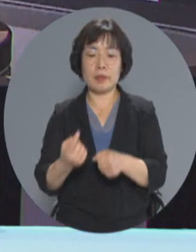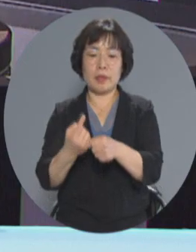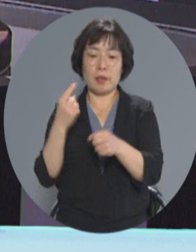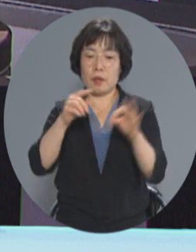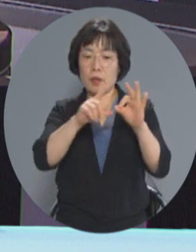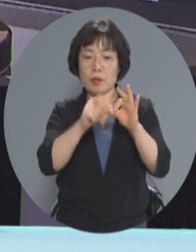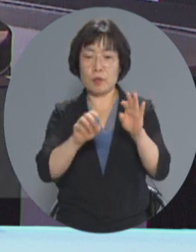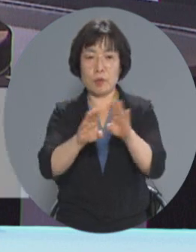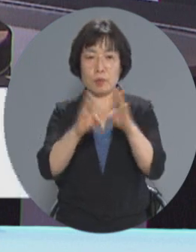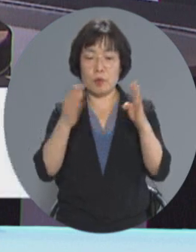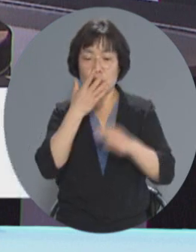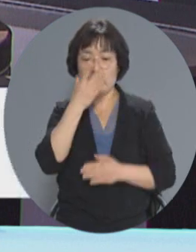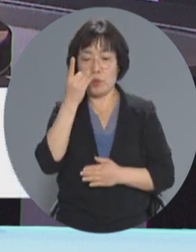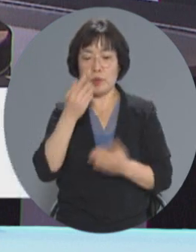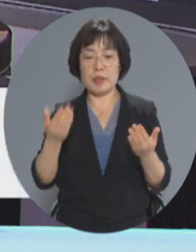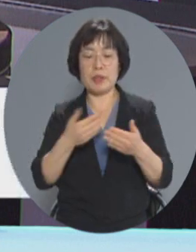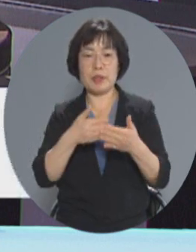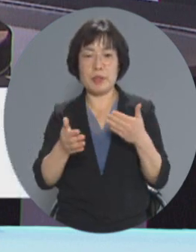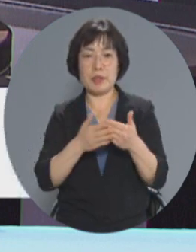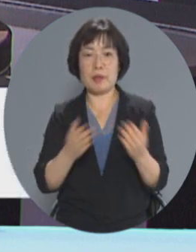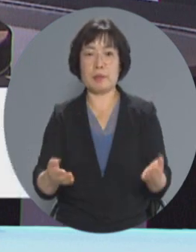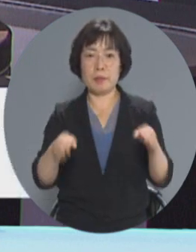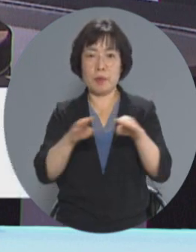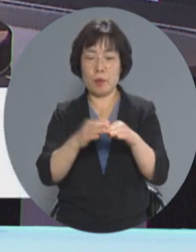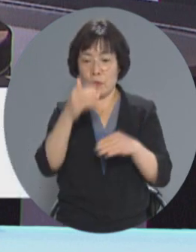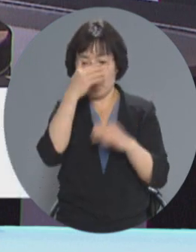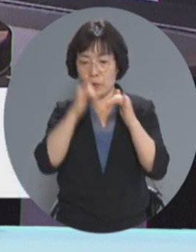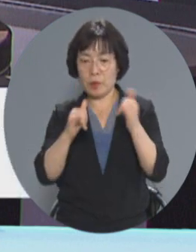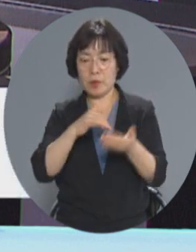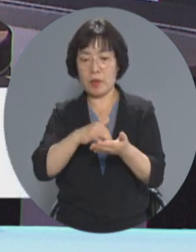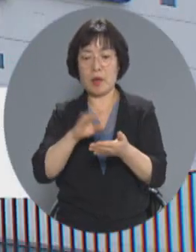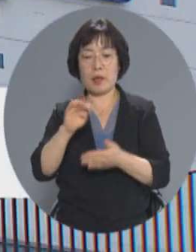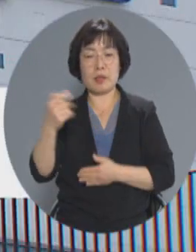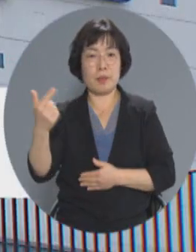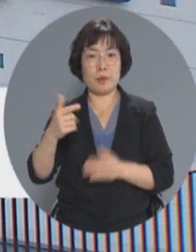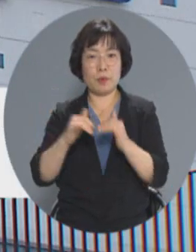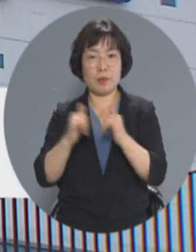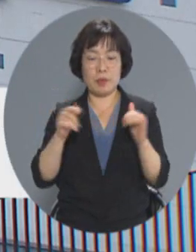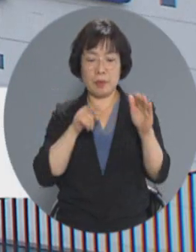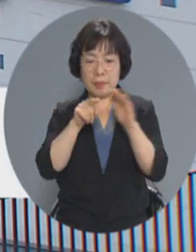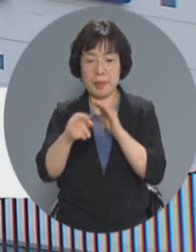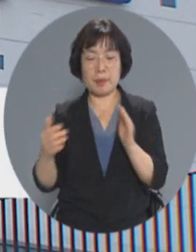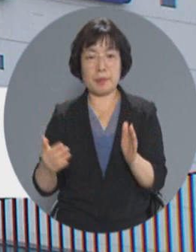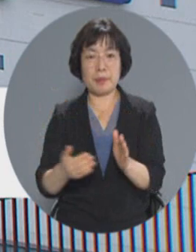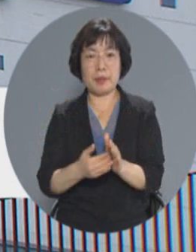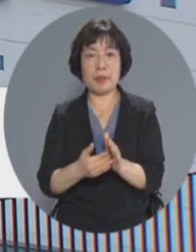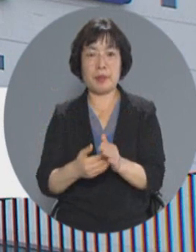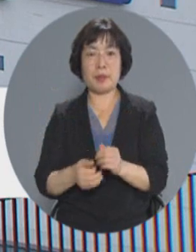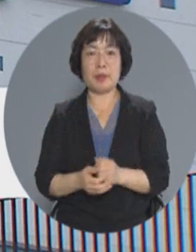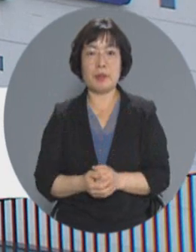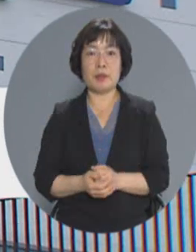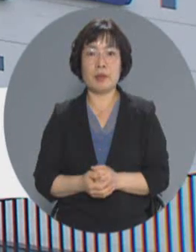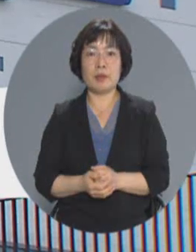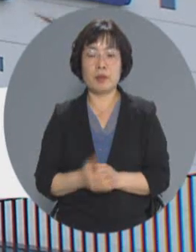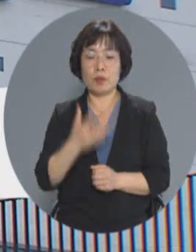지난해 10월에 문을 연 순천만 자벌드에 관람객 약 4만 6천 명이 방문했습니다.